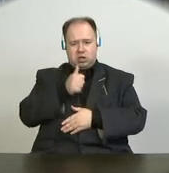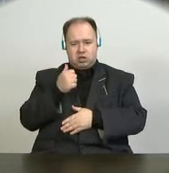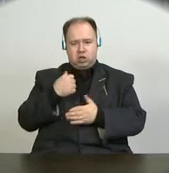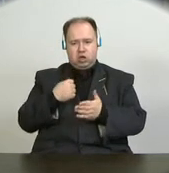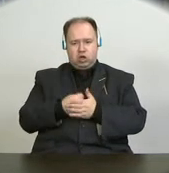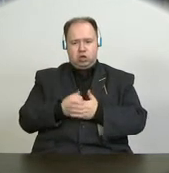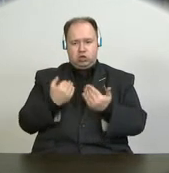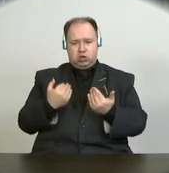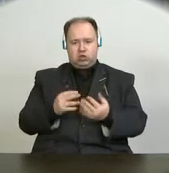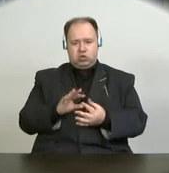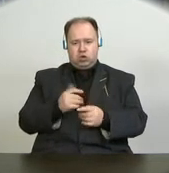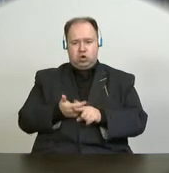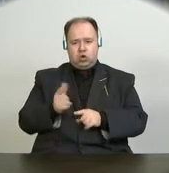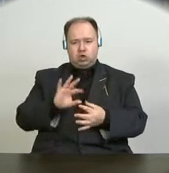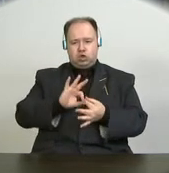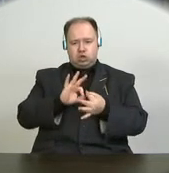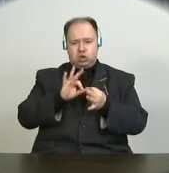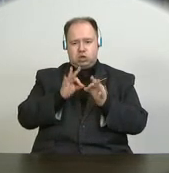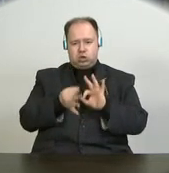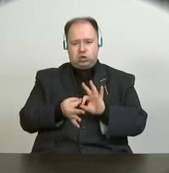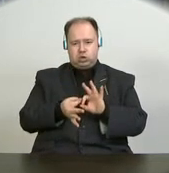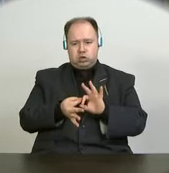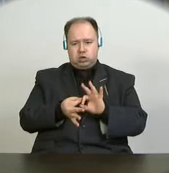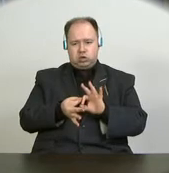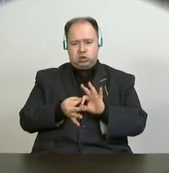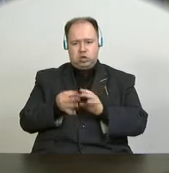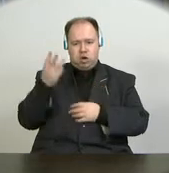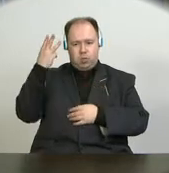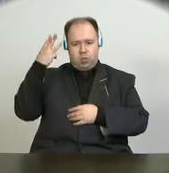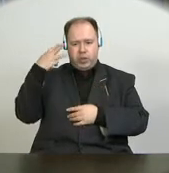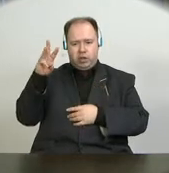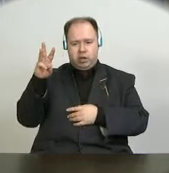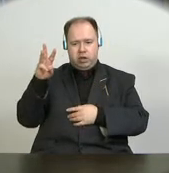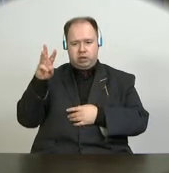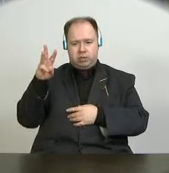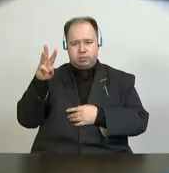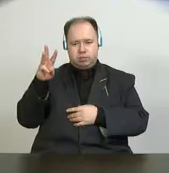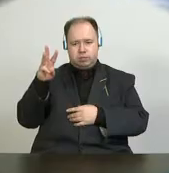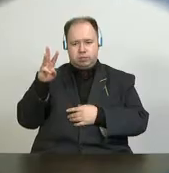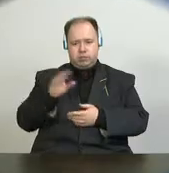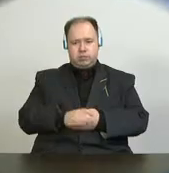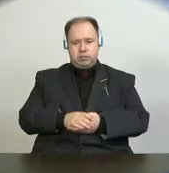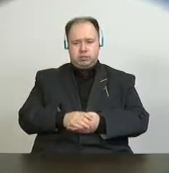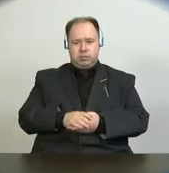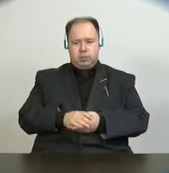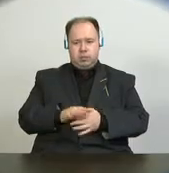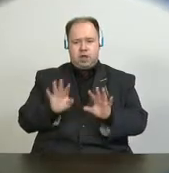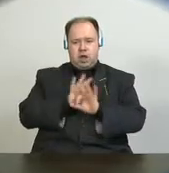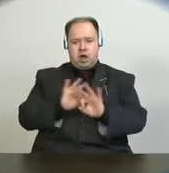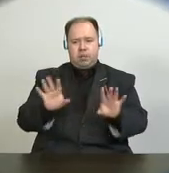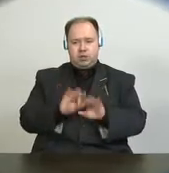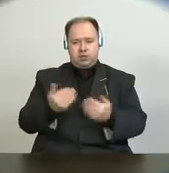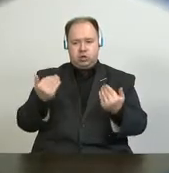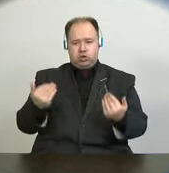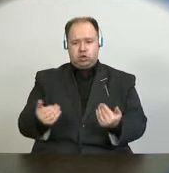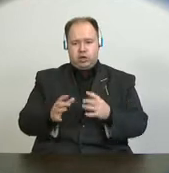носами на сегодня уже очень сложных моделей как бы описывающих этот мир и